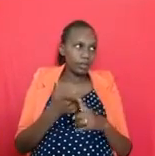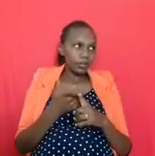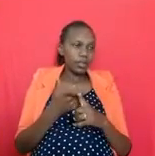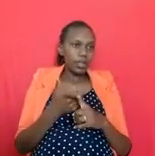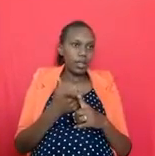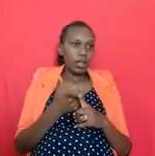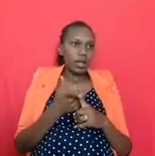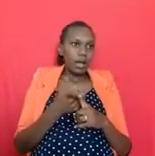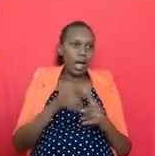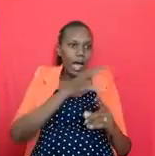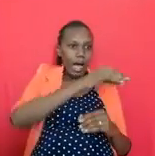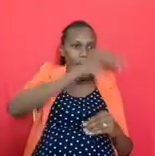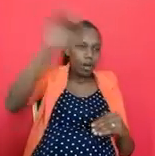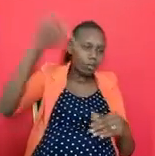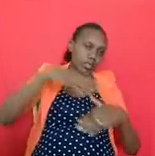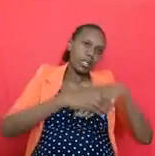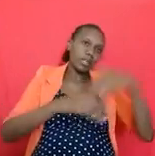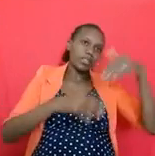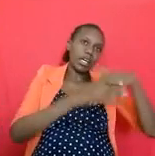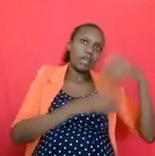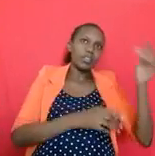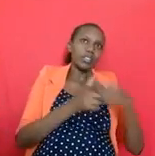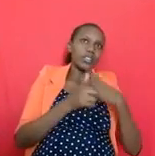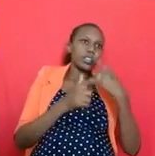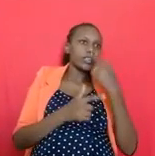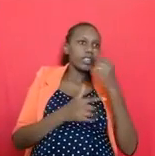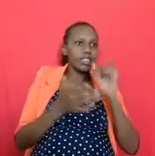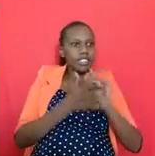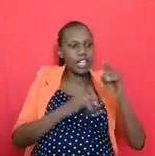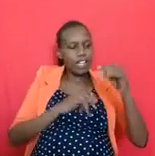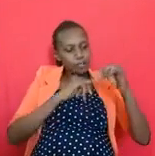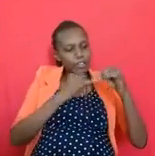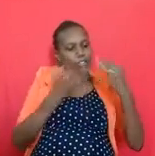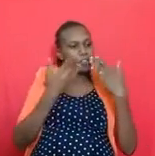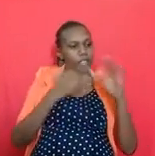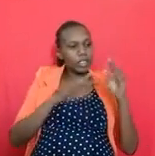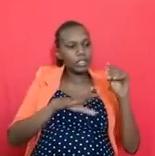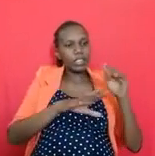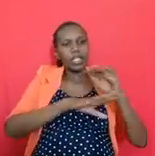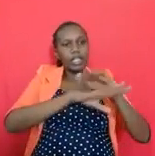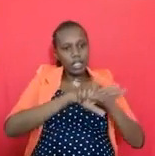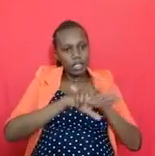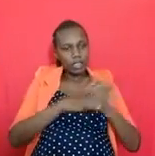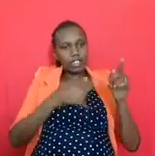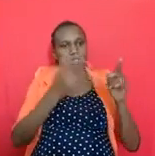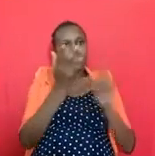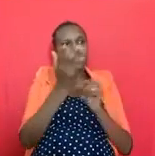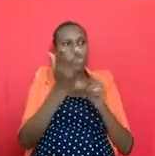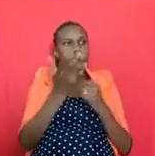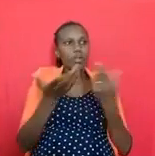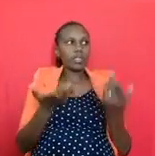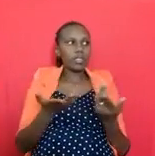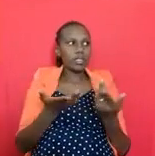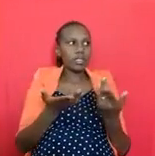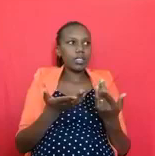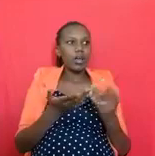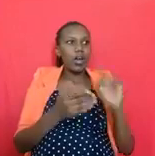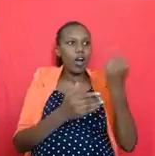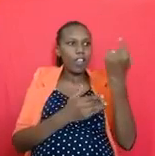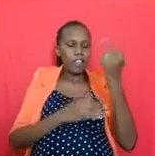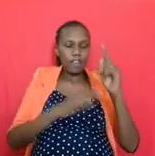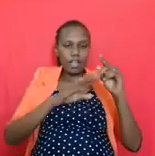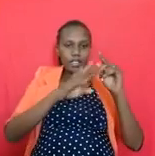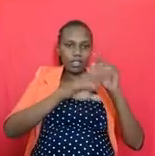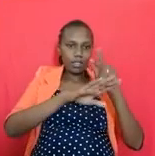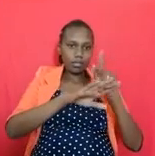toka kugusia na hauja, kuira ni ukuvutite githungu-ini kana ni ukuvutite githweri-ini kana ni ukuvutite